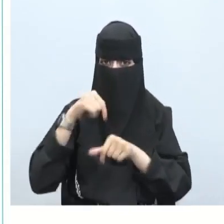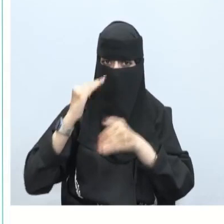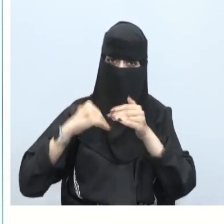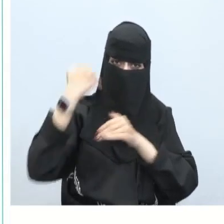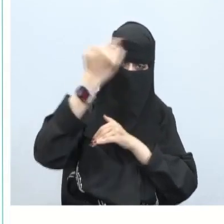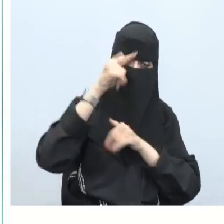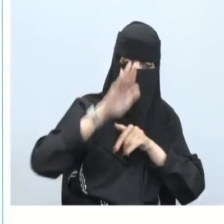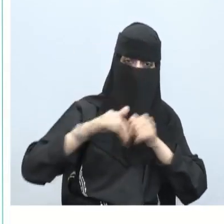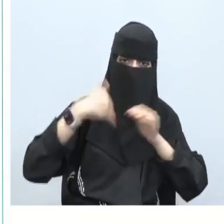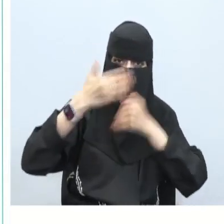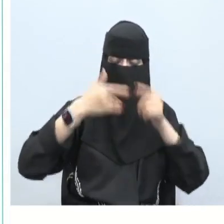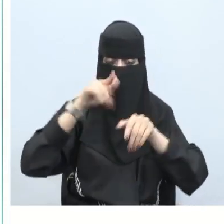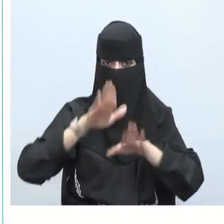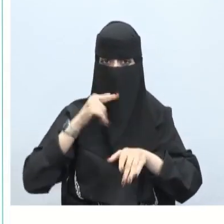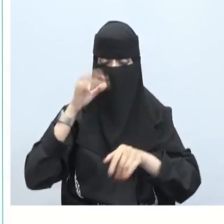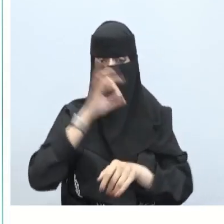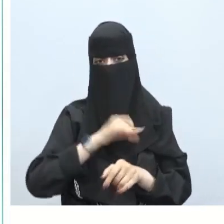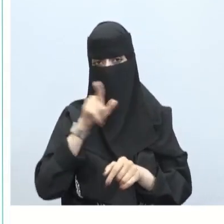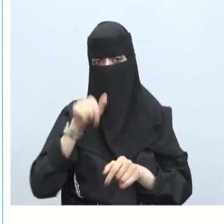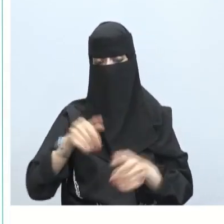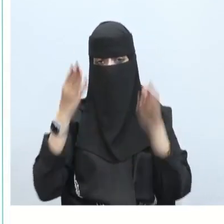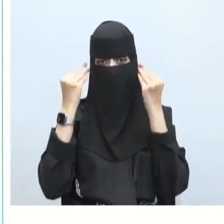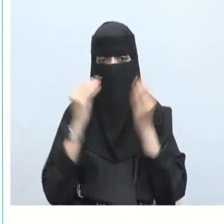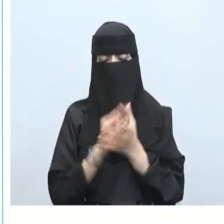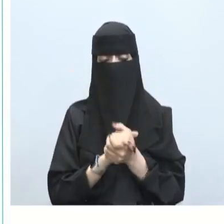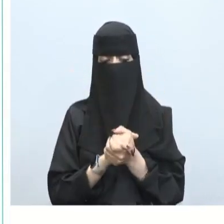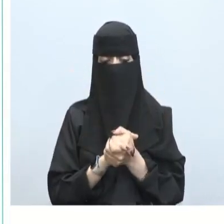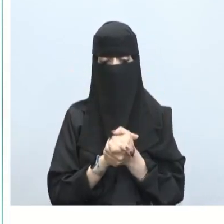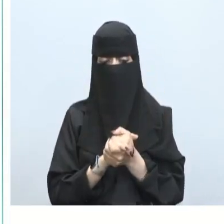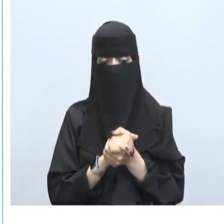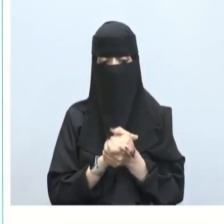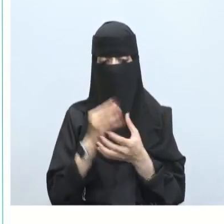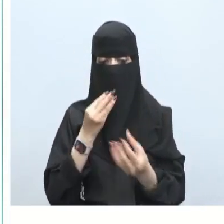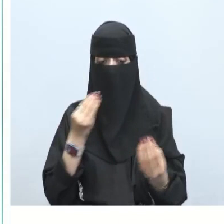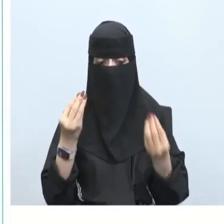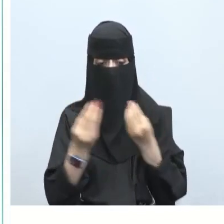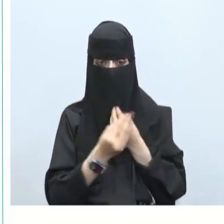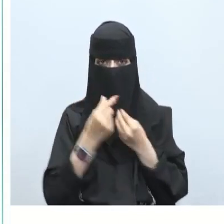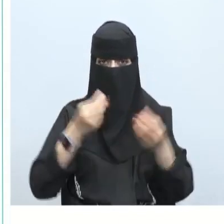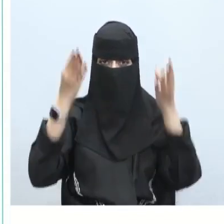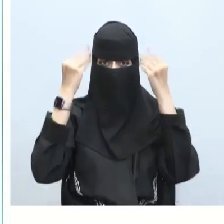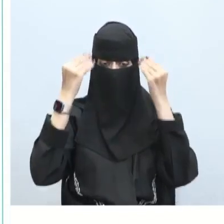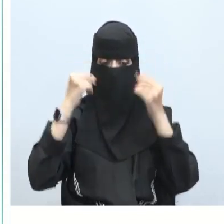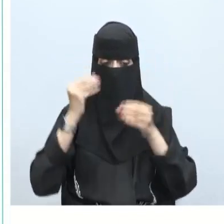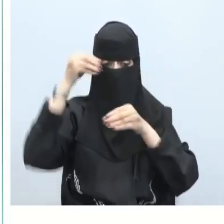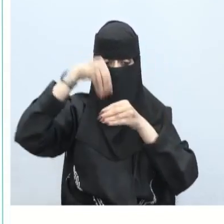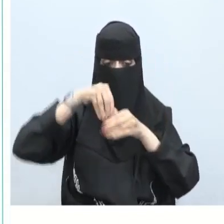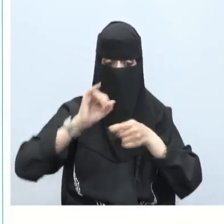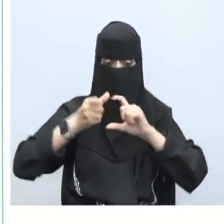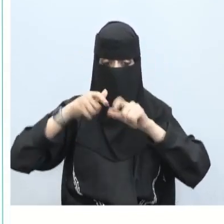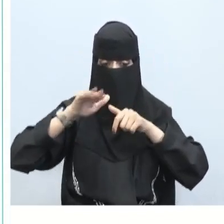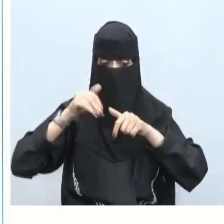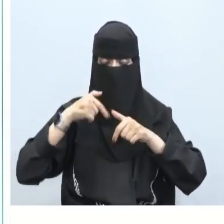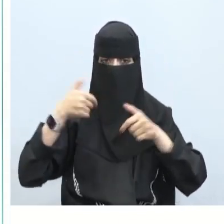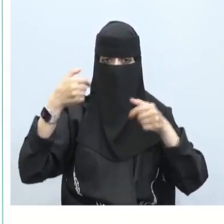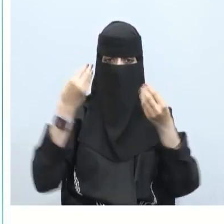القادمه وبالتالي تكون هنالك فائده من هذه البيانات ايضا سيكون لدينا الانظمه حينما تستخدم